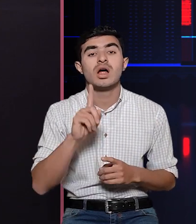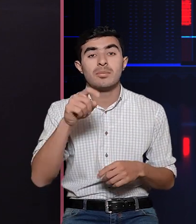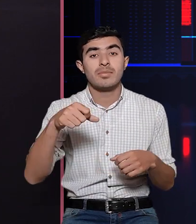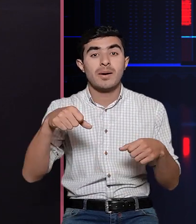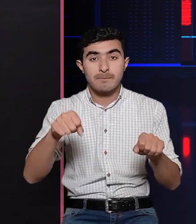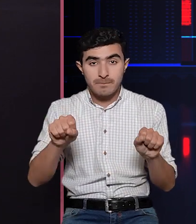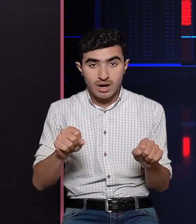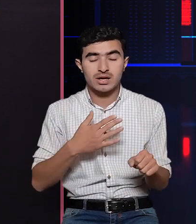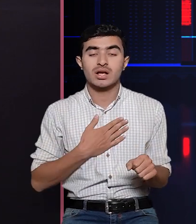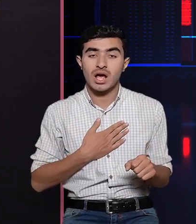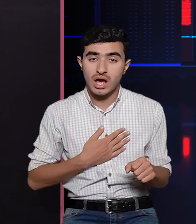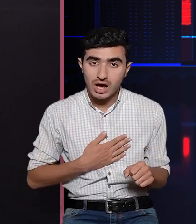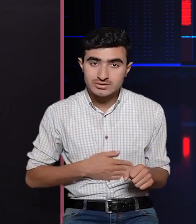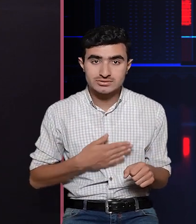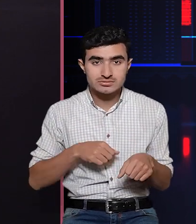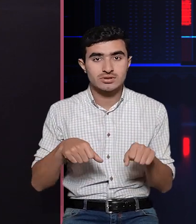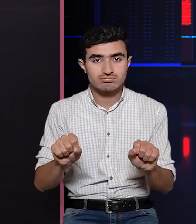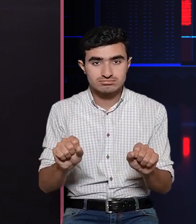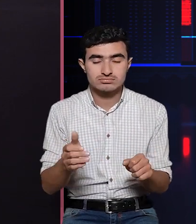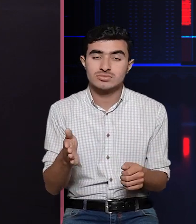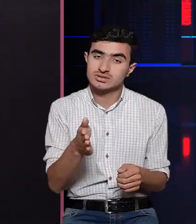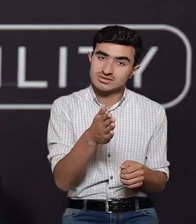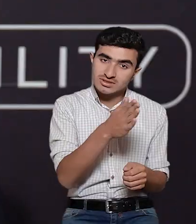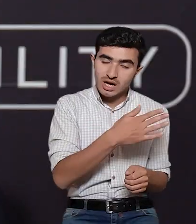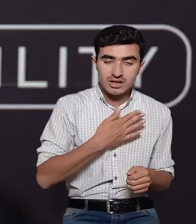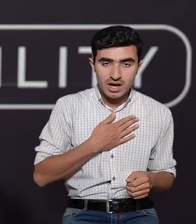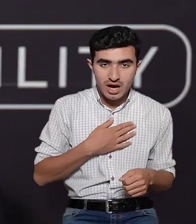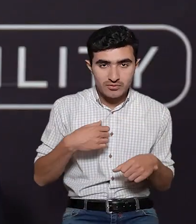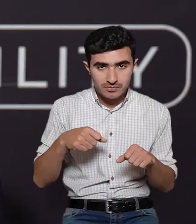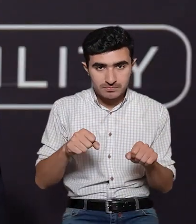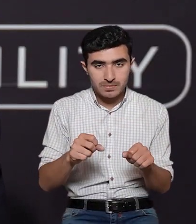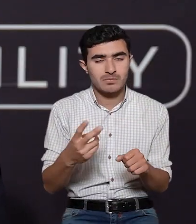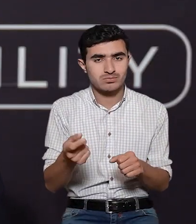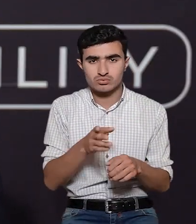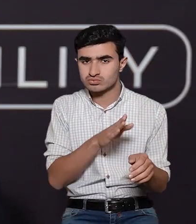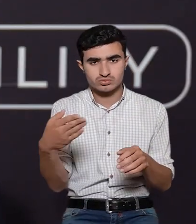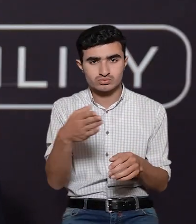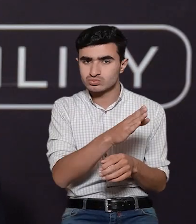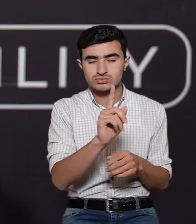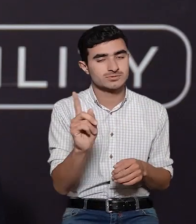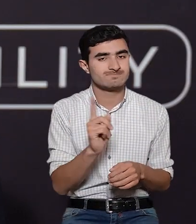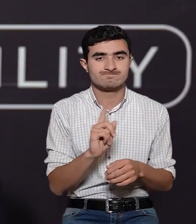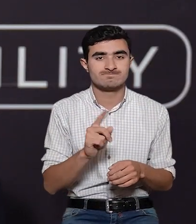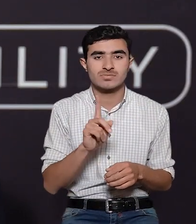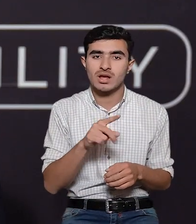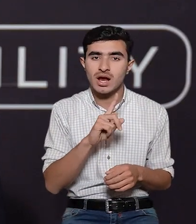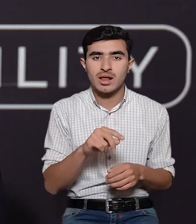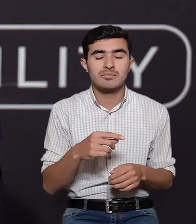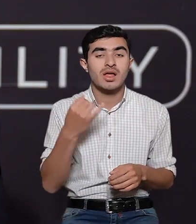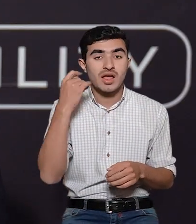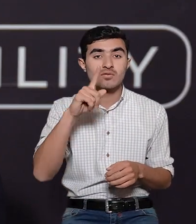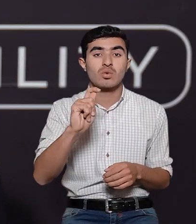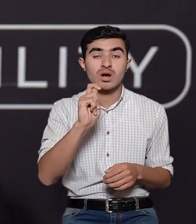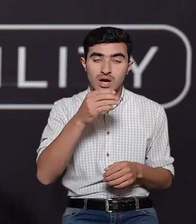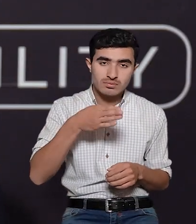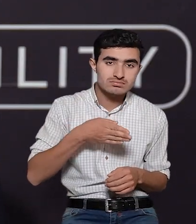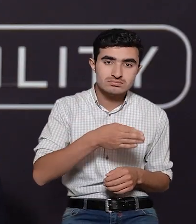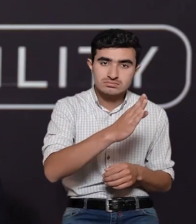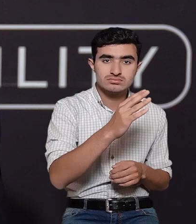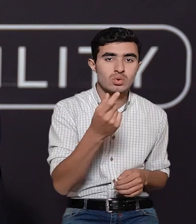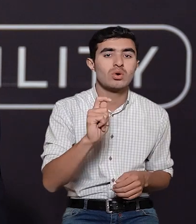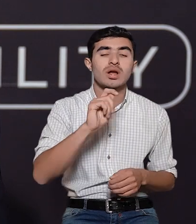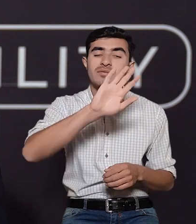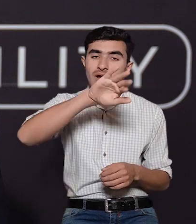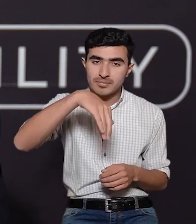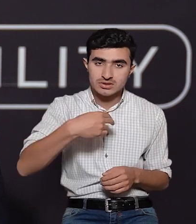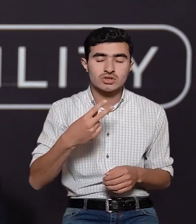تو جب بھی وہ موٹر سائیکل چلائیں گے آہستہ چلائیں گے اور سائیڈ لین میں رہیں گے, تاکہ وہ باحفاظت اگر کام پہ جا رہے ہیں کام پہ جا سکے اور کام سے واپس